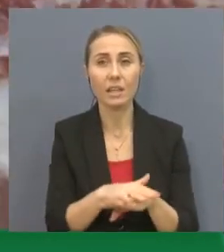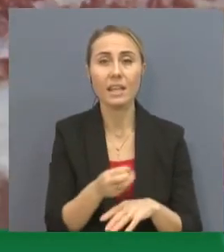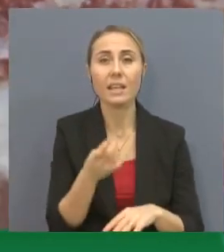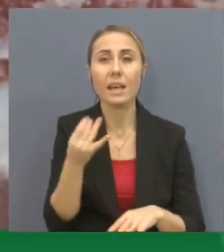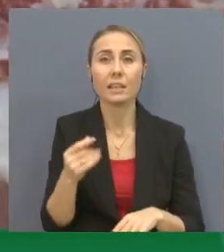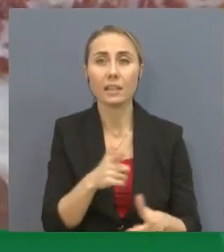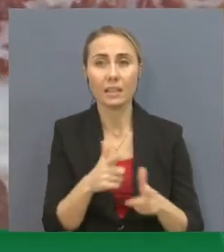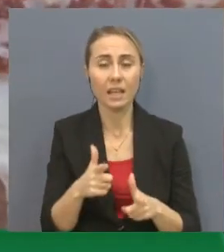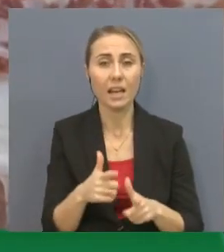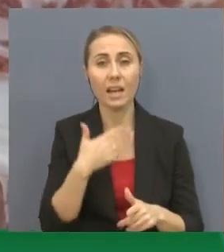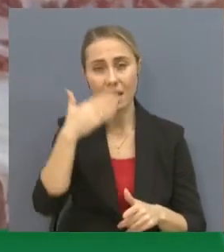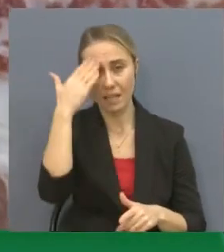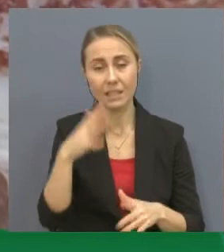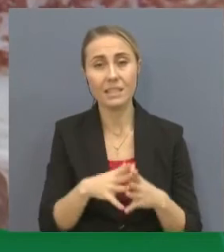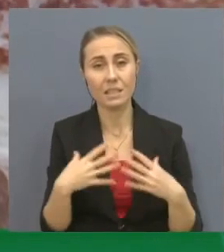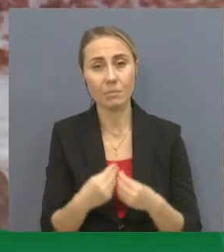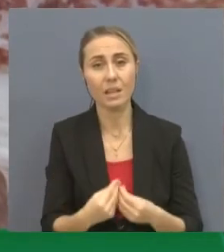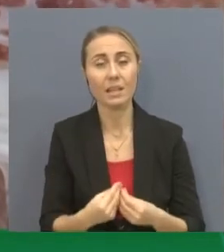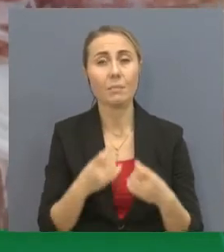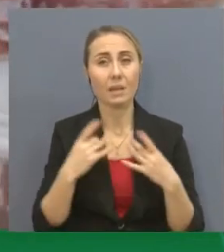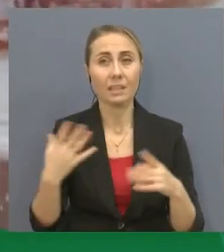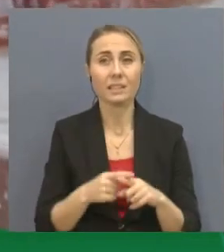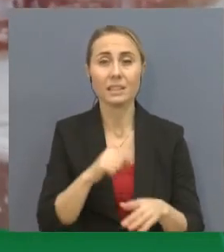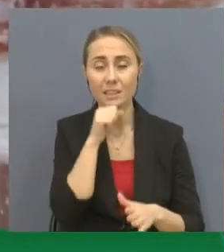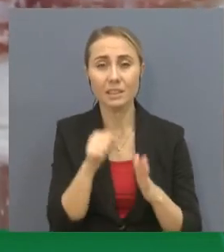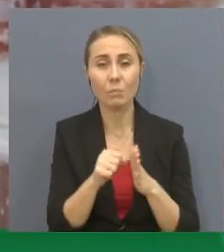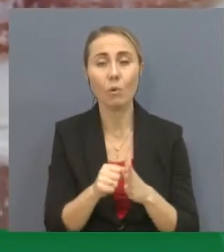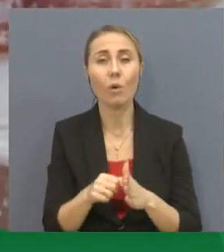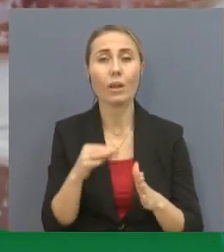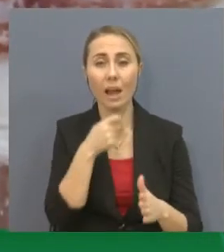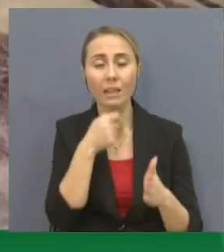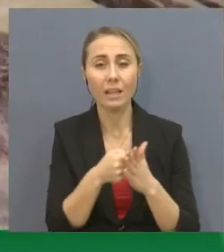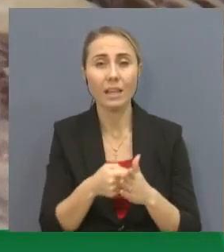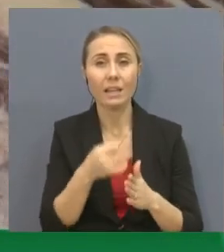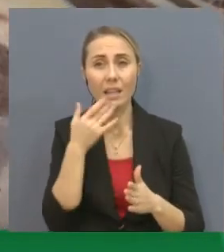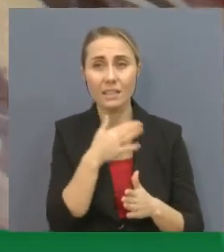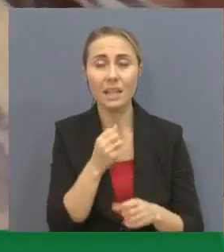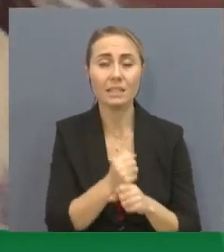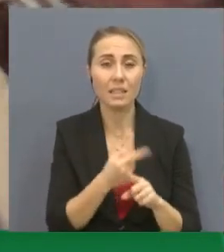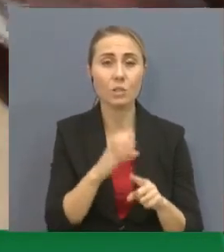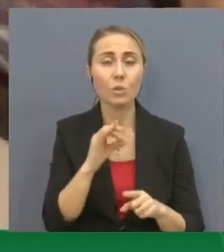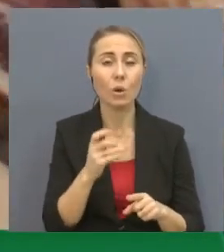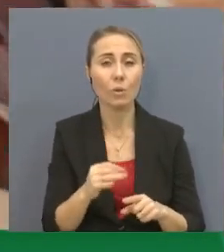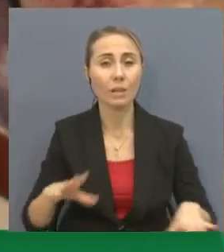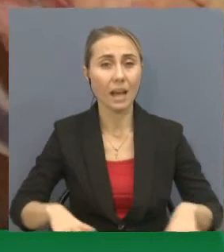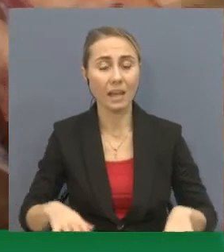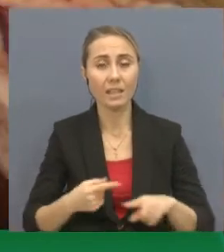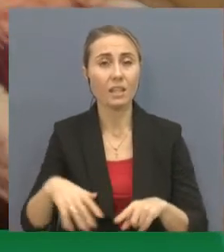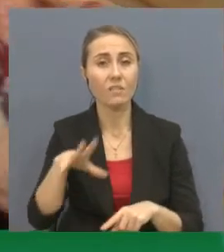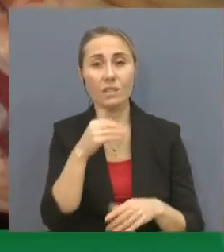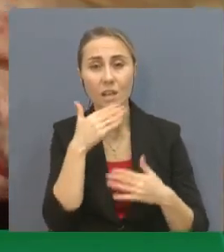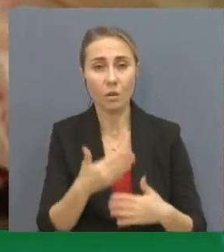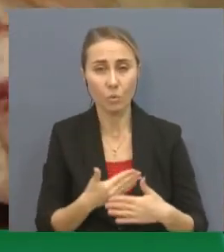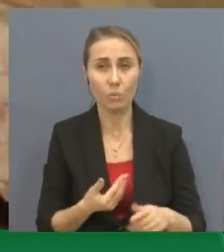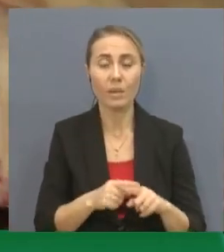готовясь к летним семейным торжествам уже зимой ставили животное на откорм национальность деле совам а не имеет значение конину в казахстане любят практически